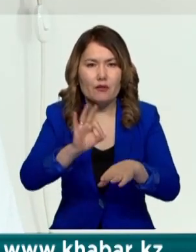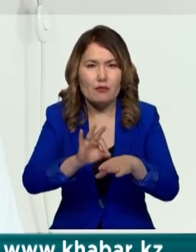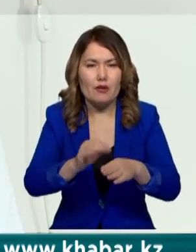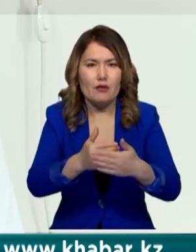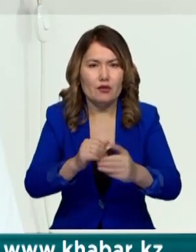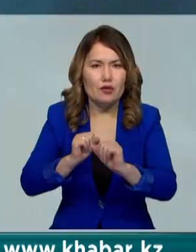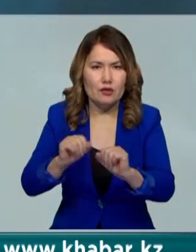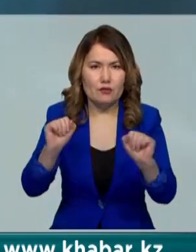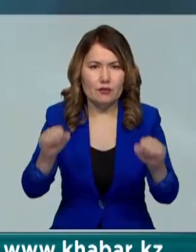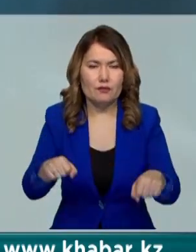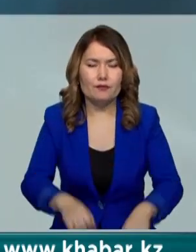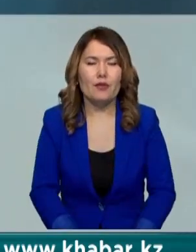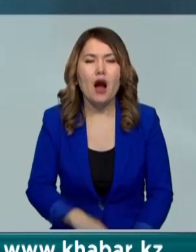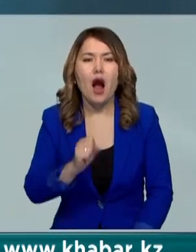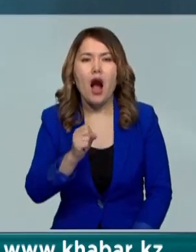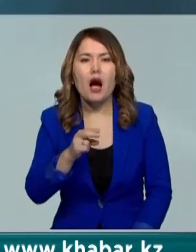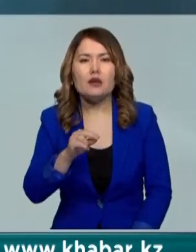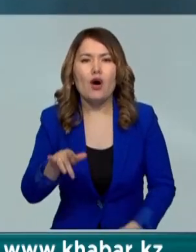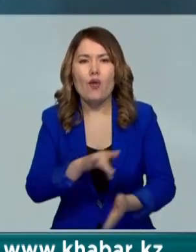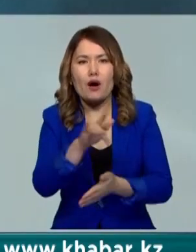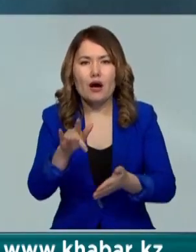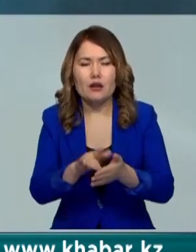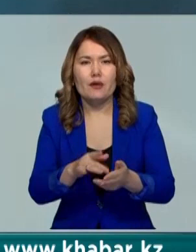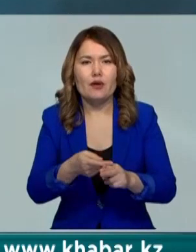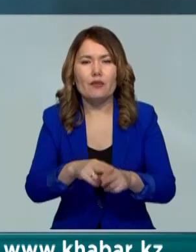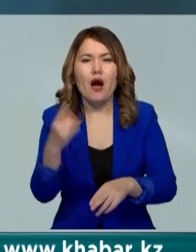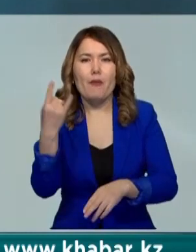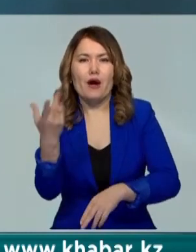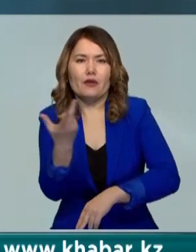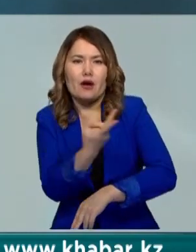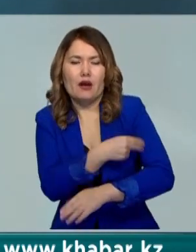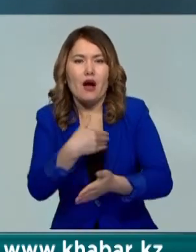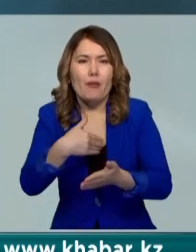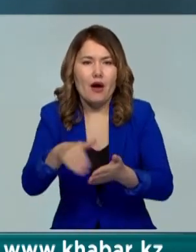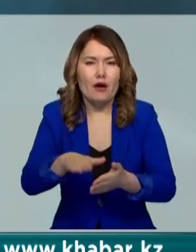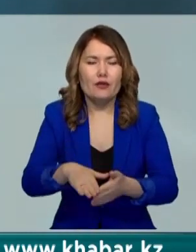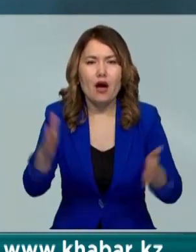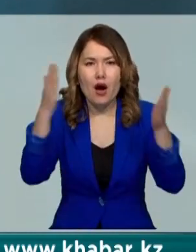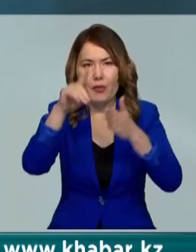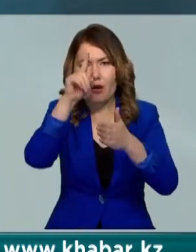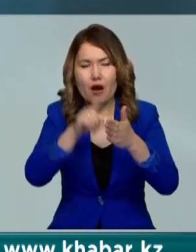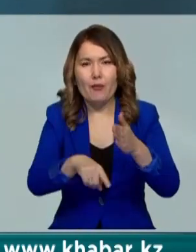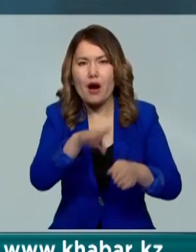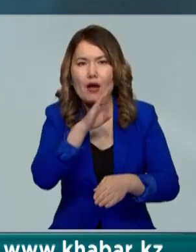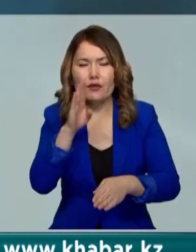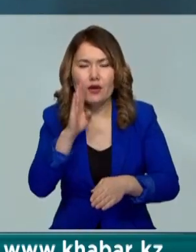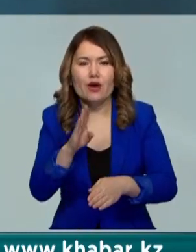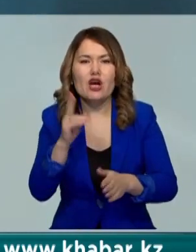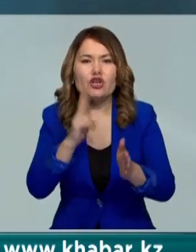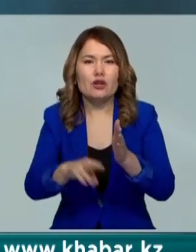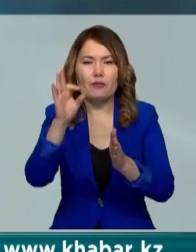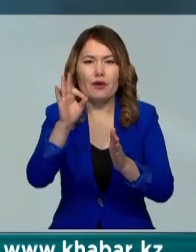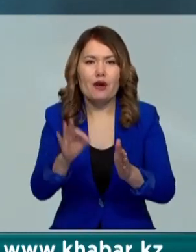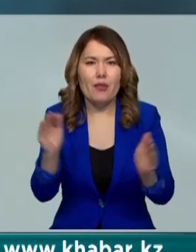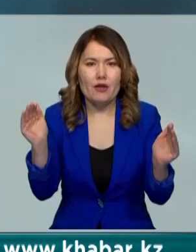молаяды. Ақтауда баласына екпе салдырудан бас тартатын діни ағымдағы ата-аналар саны